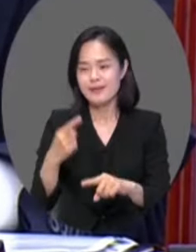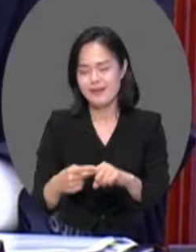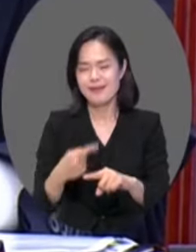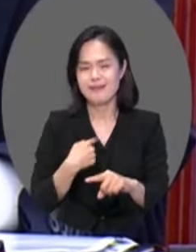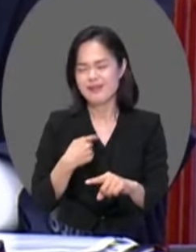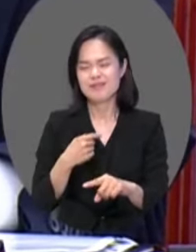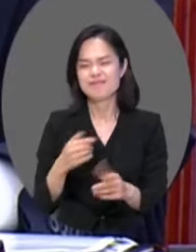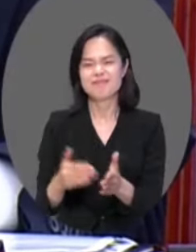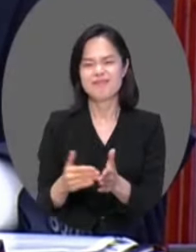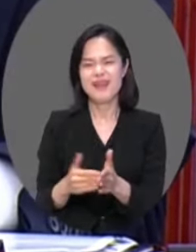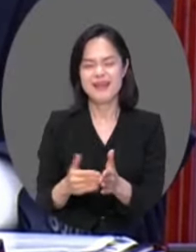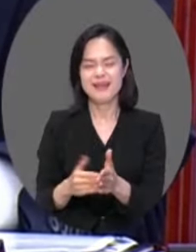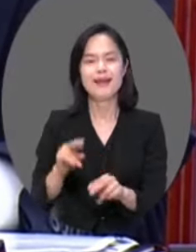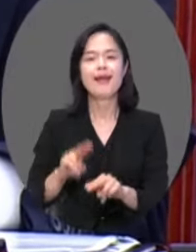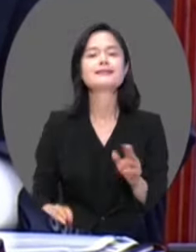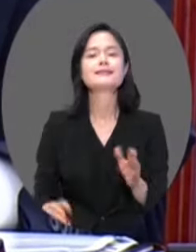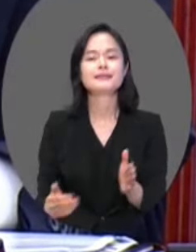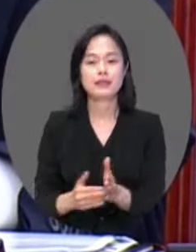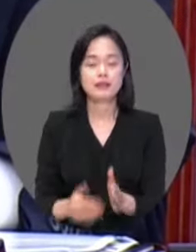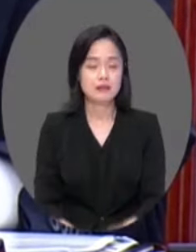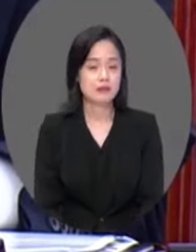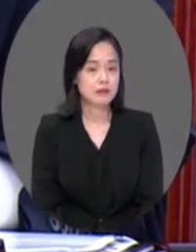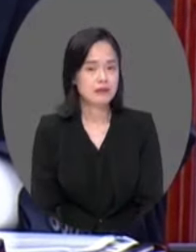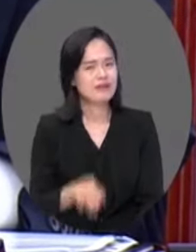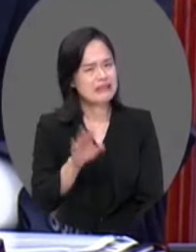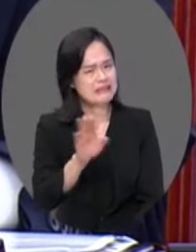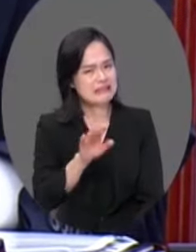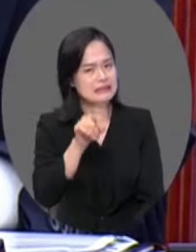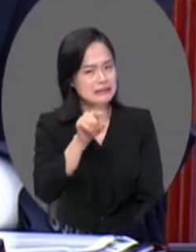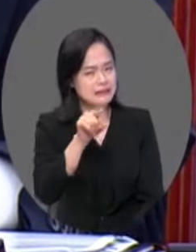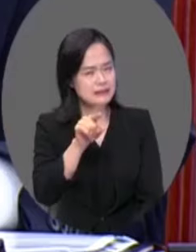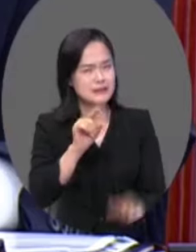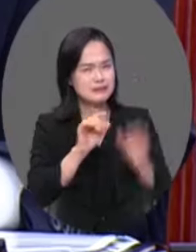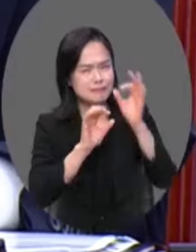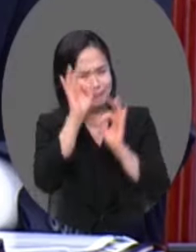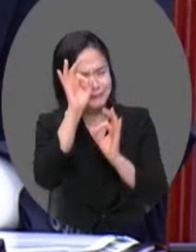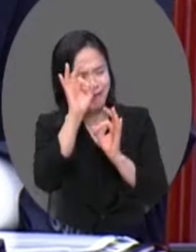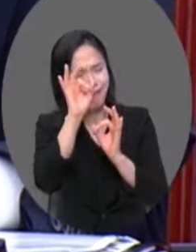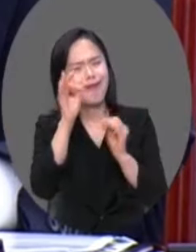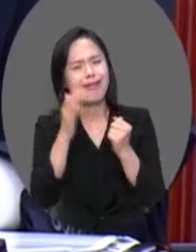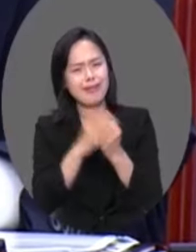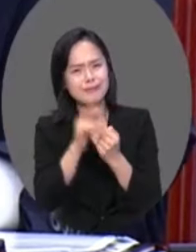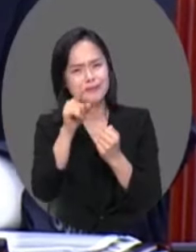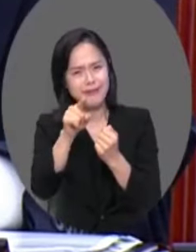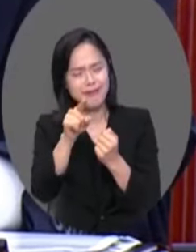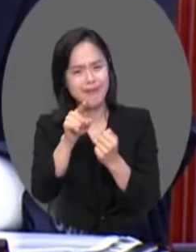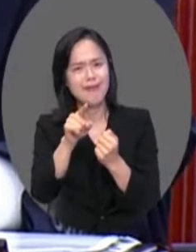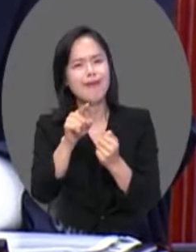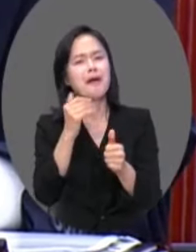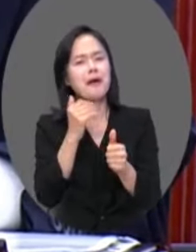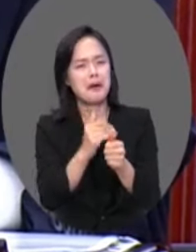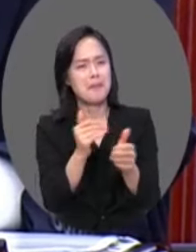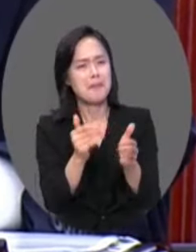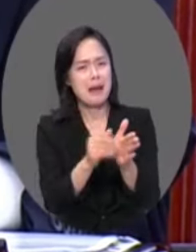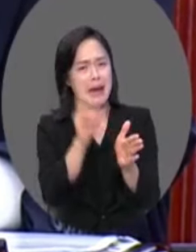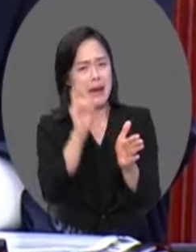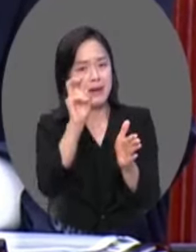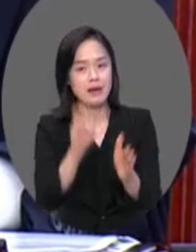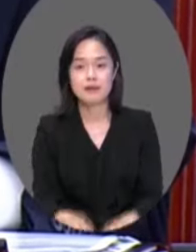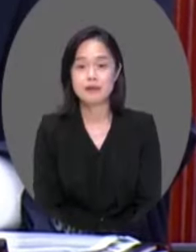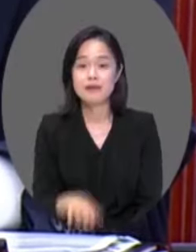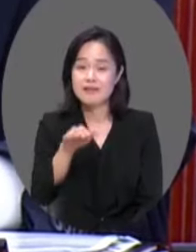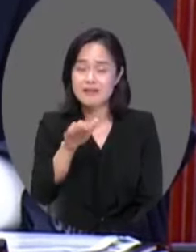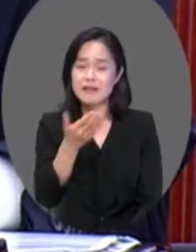건데 그런데 그 이력이 지금 사실 바탕으로 해가 정부적 역할 하시겠다 그러면은 노무현 문재인도